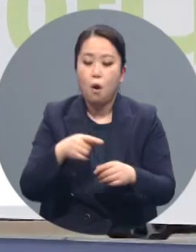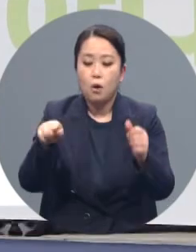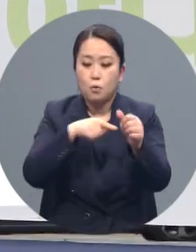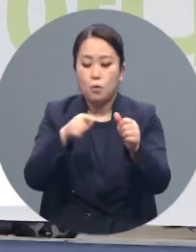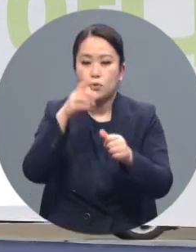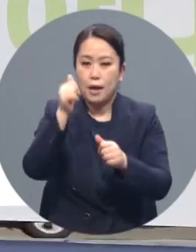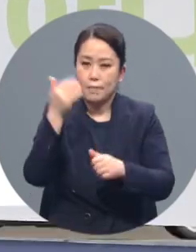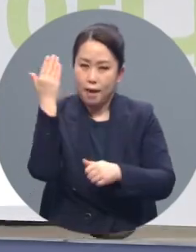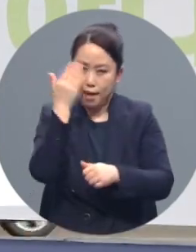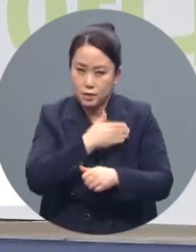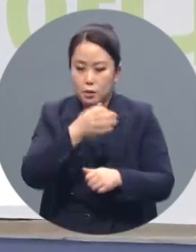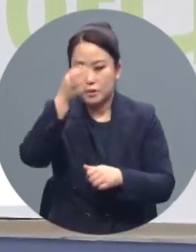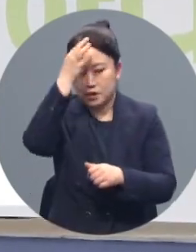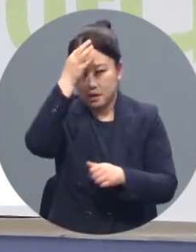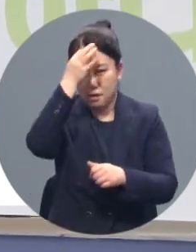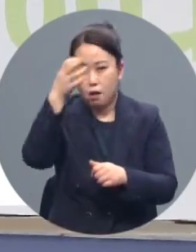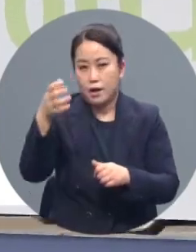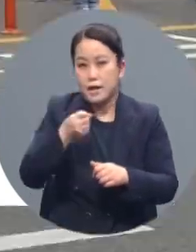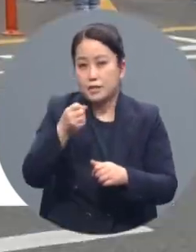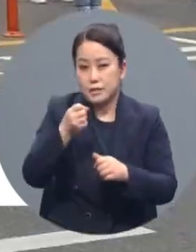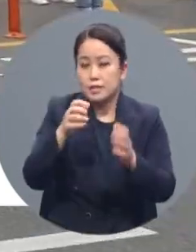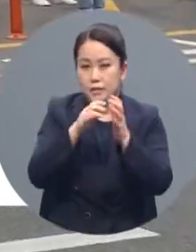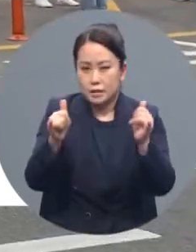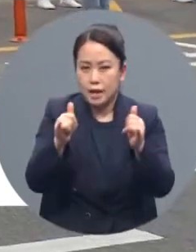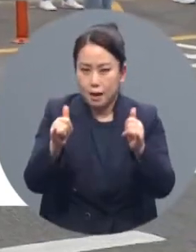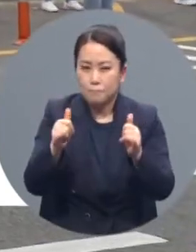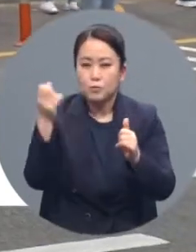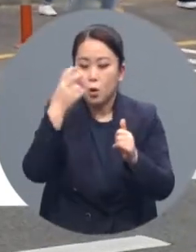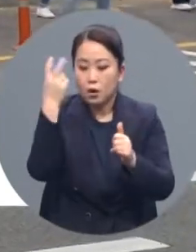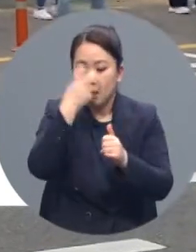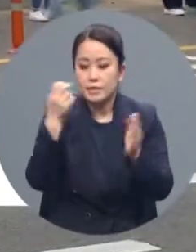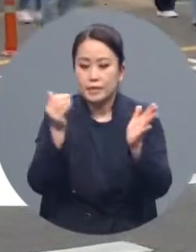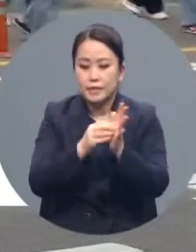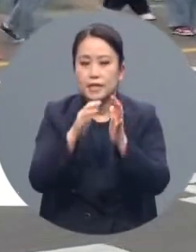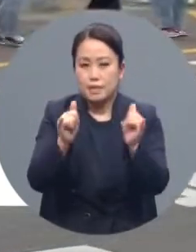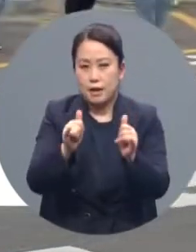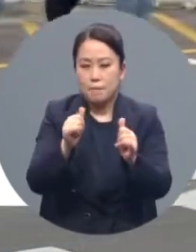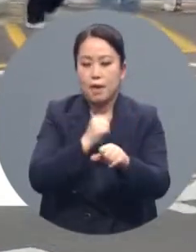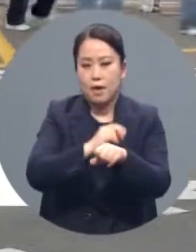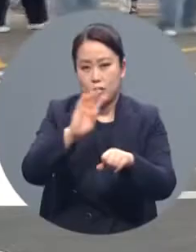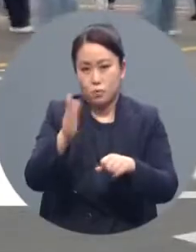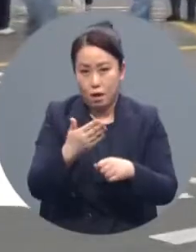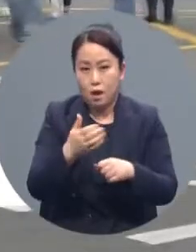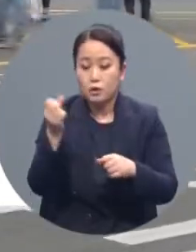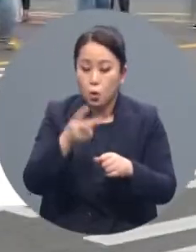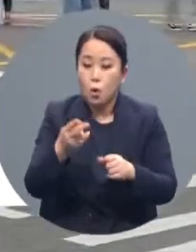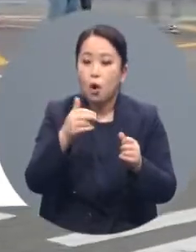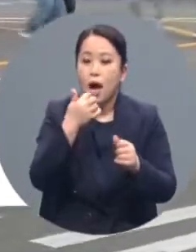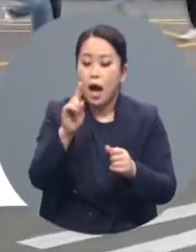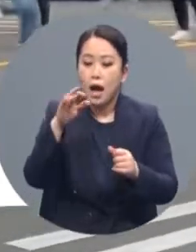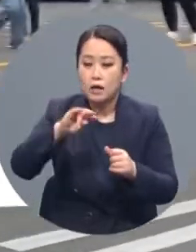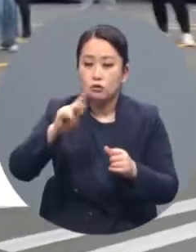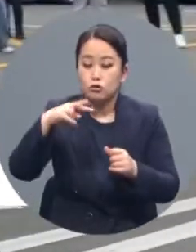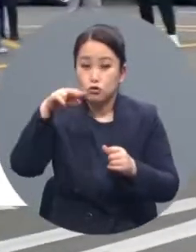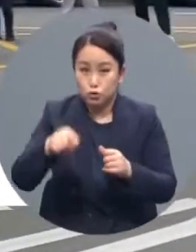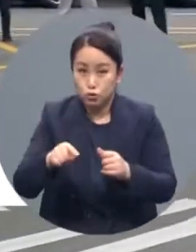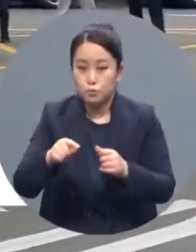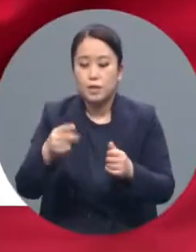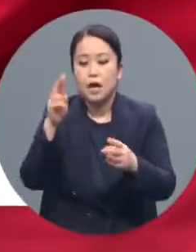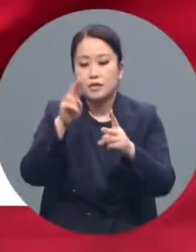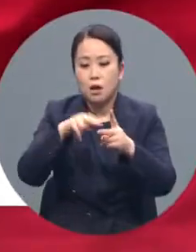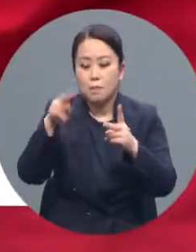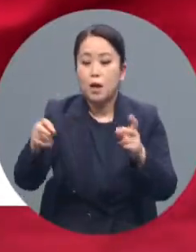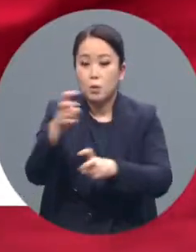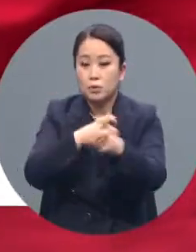실력 있고 검증된 사람이어야 한다고 밝혔습니다 전 부산교대 총장 하윤 수 후보는 오늘오전 사면 로터리에서